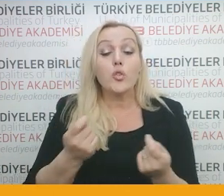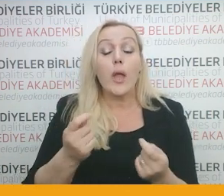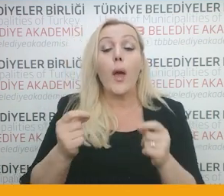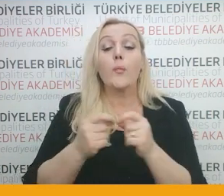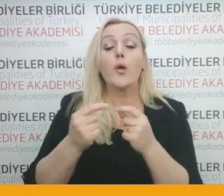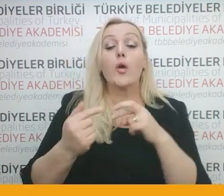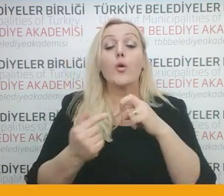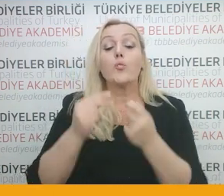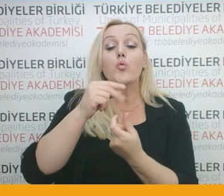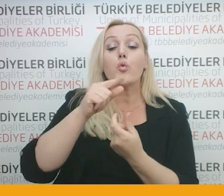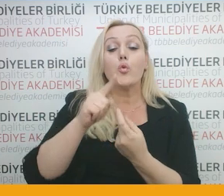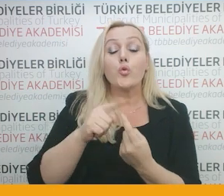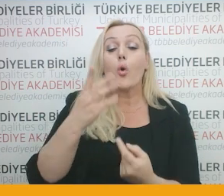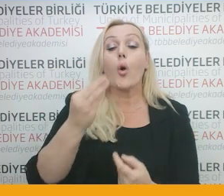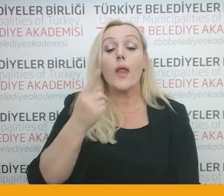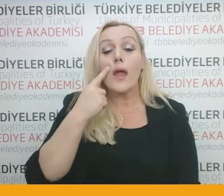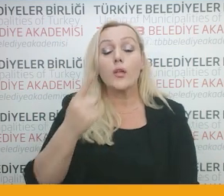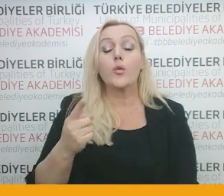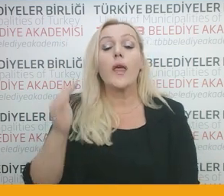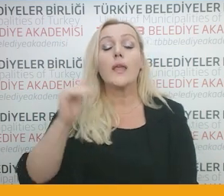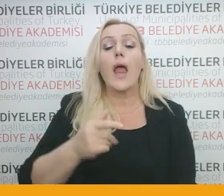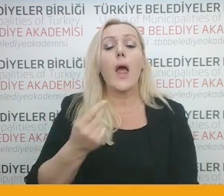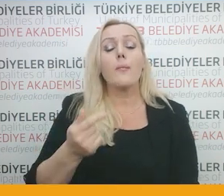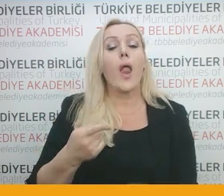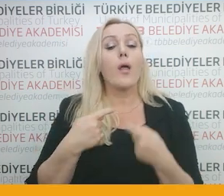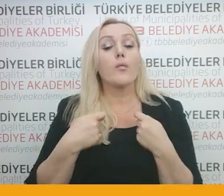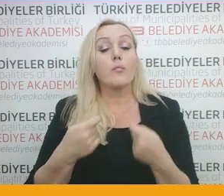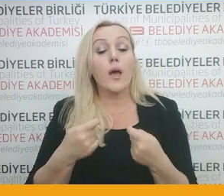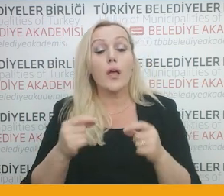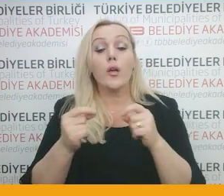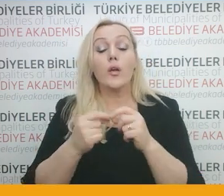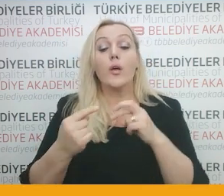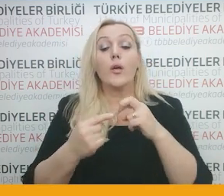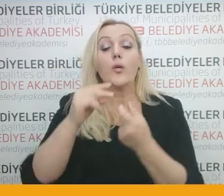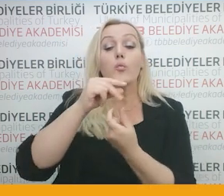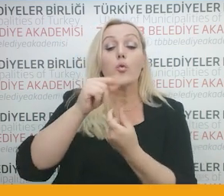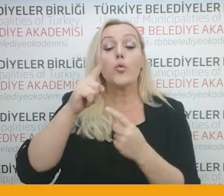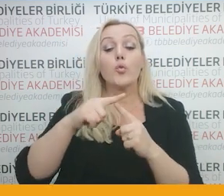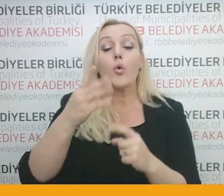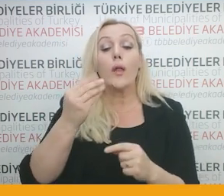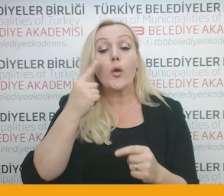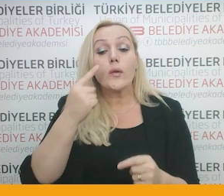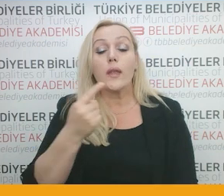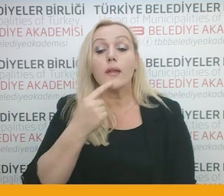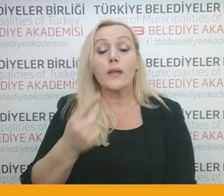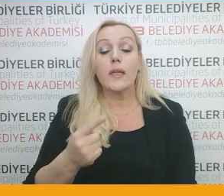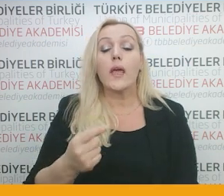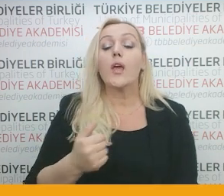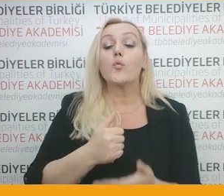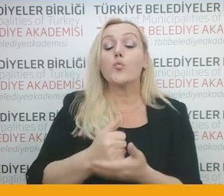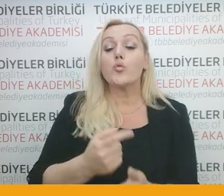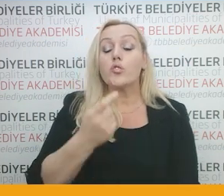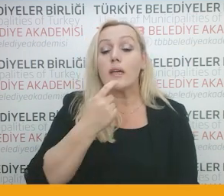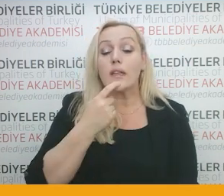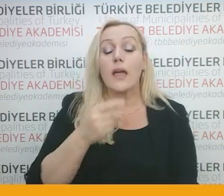brüt olarak gösteriyoruz. Bütçe ilkelerinde ne dedik? Gelirler ve giderler brüt olarak gösterilir demiştik. Bütçe yılı izleyen 2